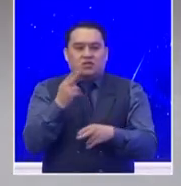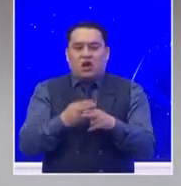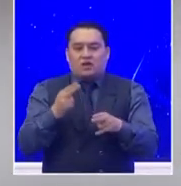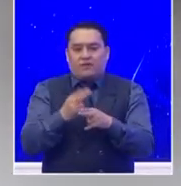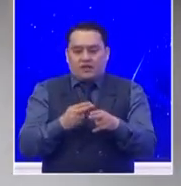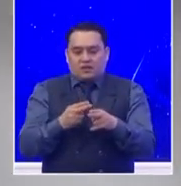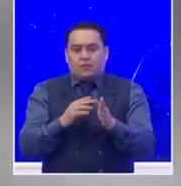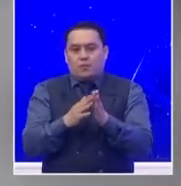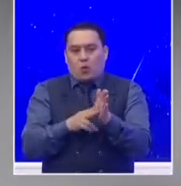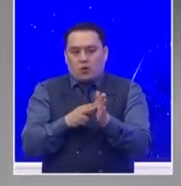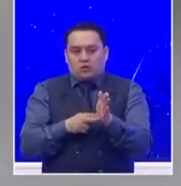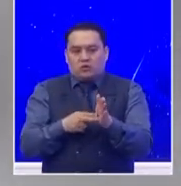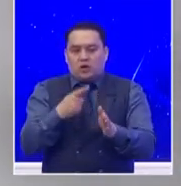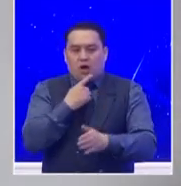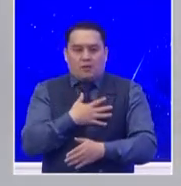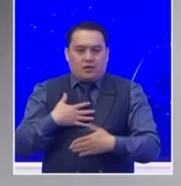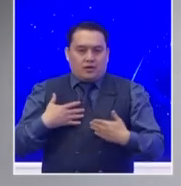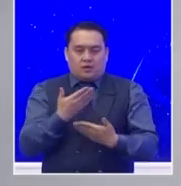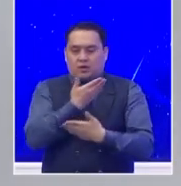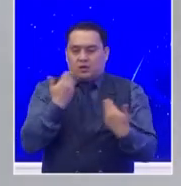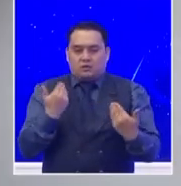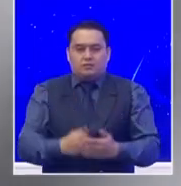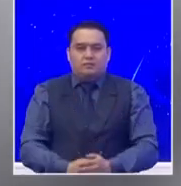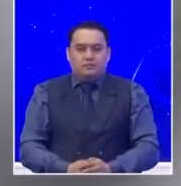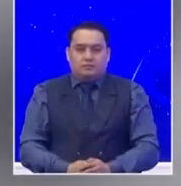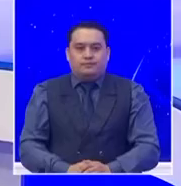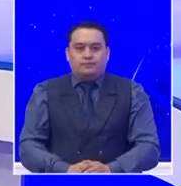железнодорожного транспорта». Жертв и пострадавших в результате инцидента нет.